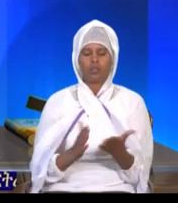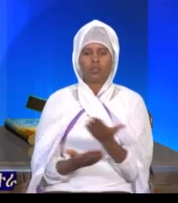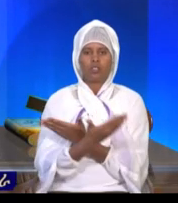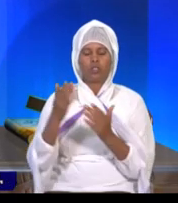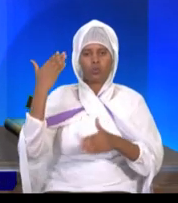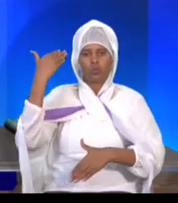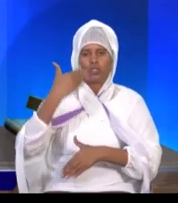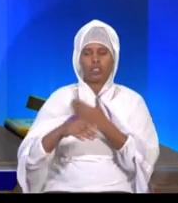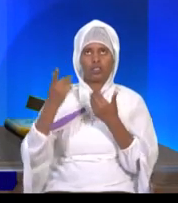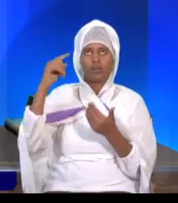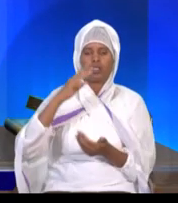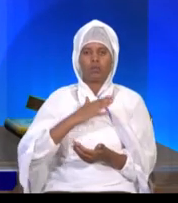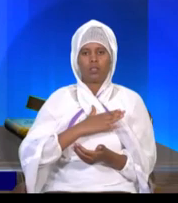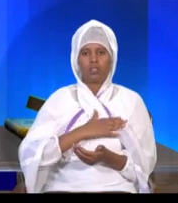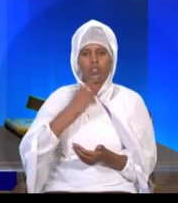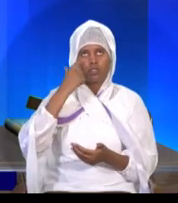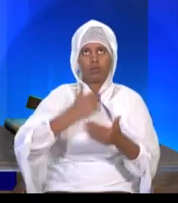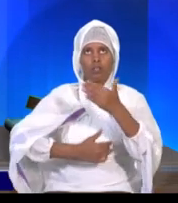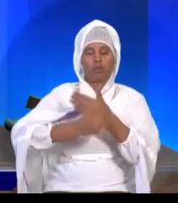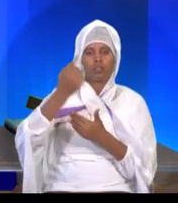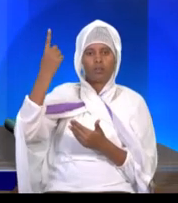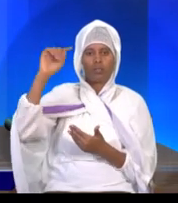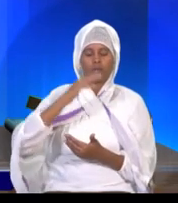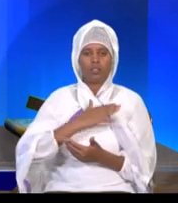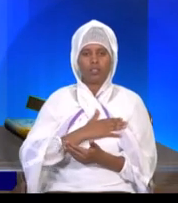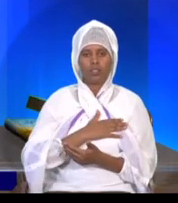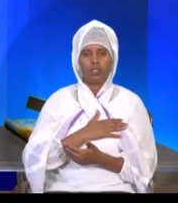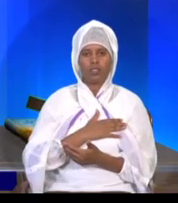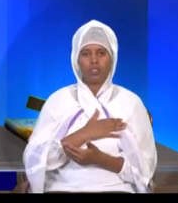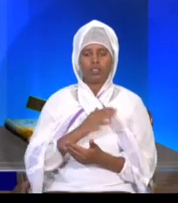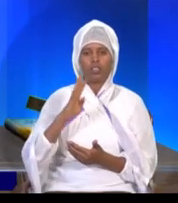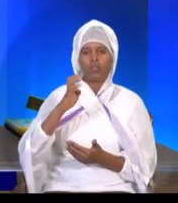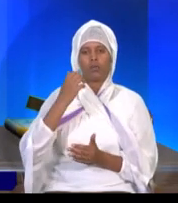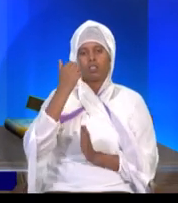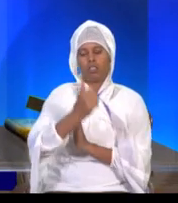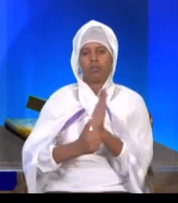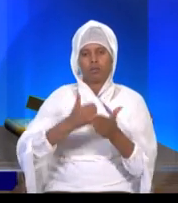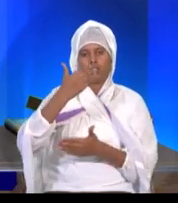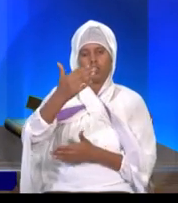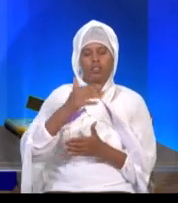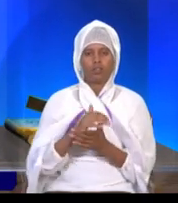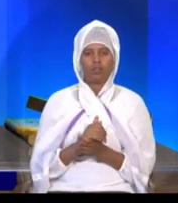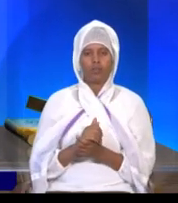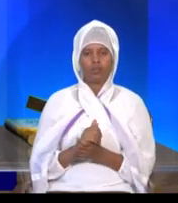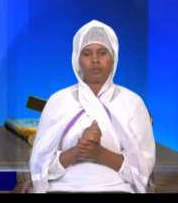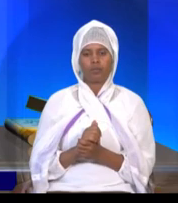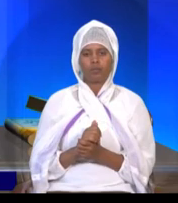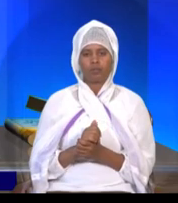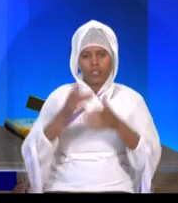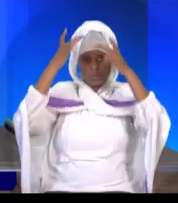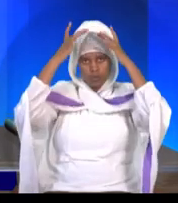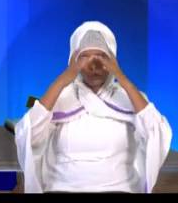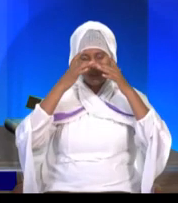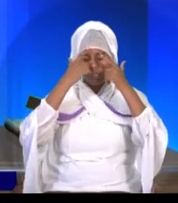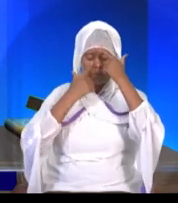ምሕረቱ ዘይውዳእ እግዚኣብሔር ኣምላኽና ሰማያዊ ጎይታና ድሕሪ 4 ዓመት ናይ